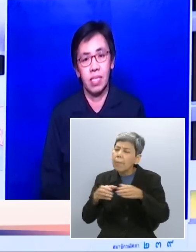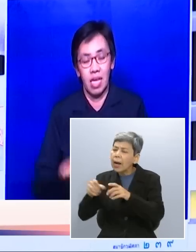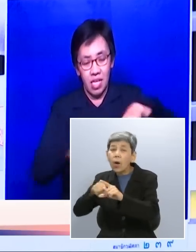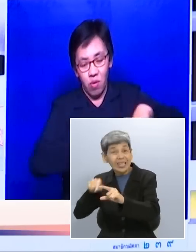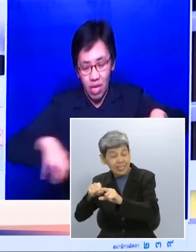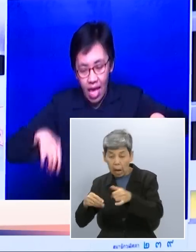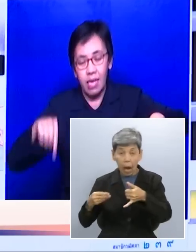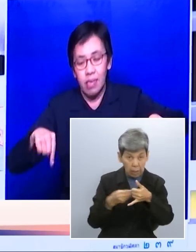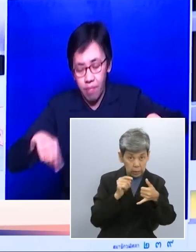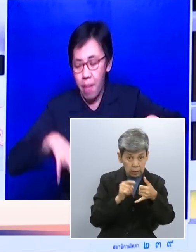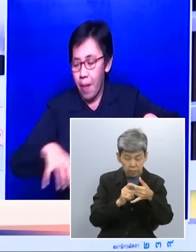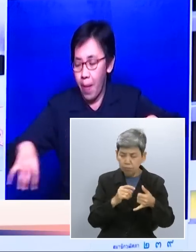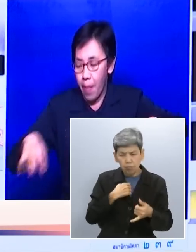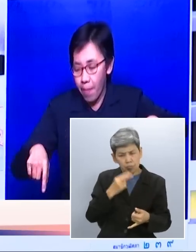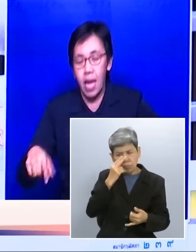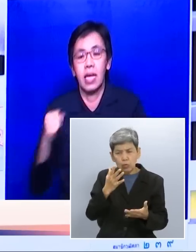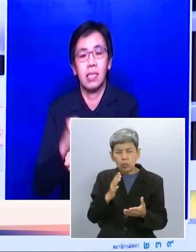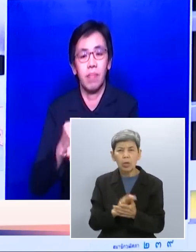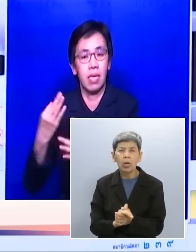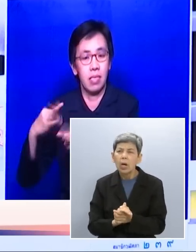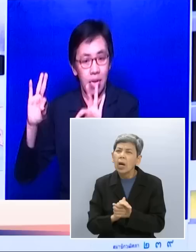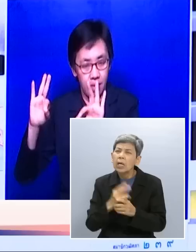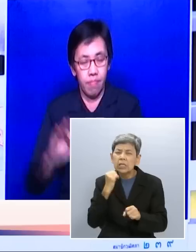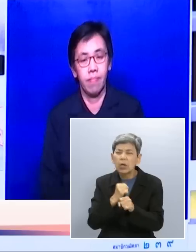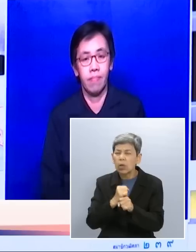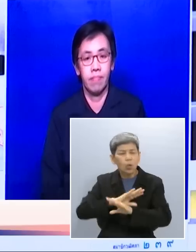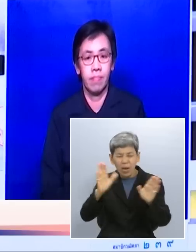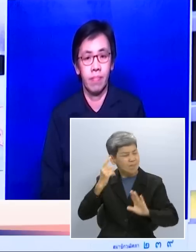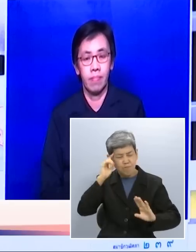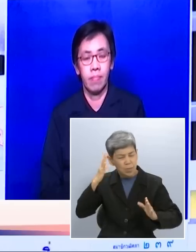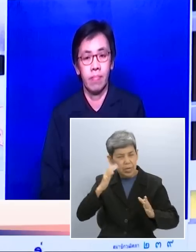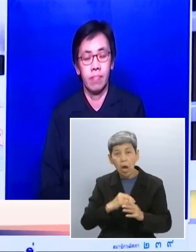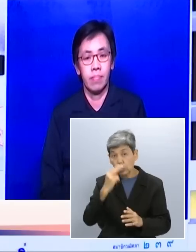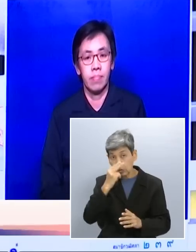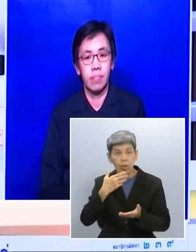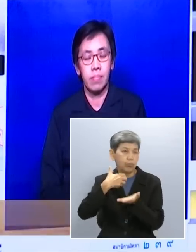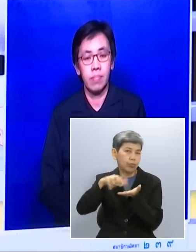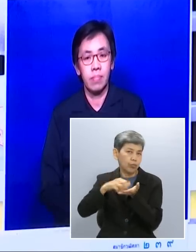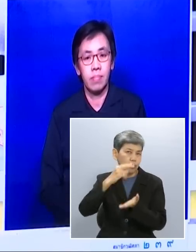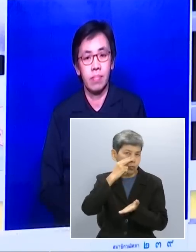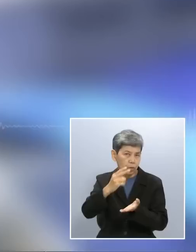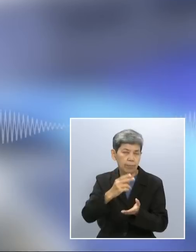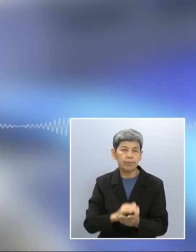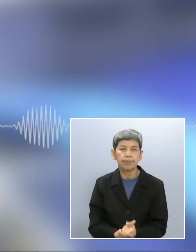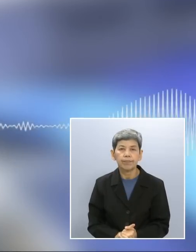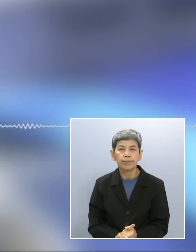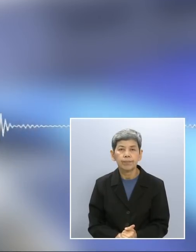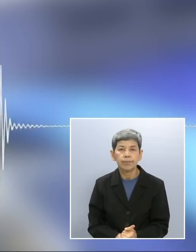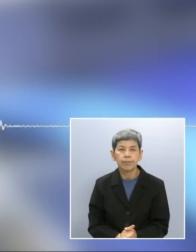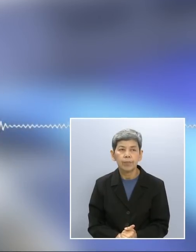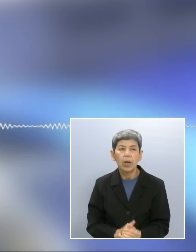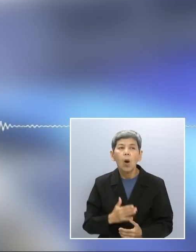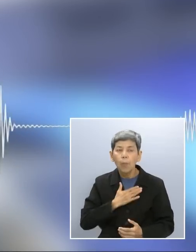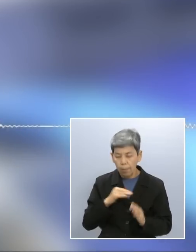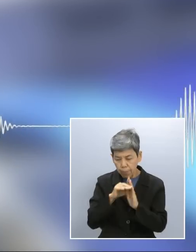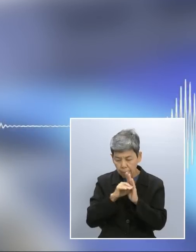ก็ไม่ได้มีความปรารถนาไปถึงขั้นล้มเลิกนะฮะลองฟังเสียงท่านดูครับผมได้วางหลัก